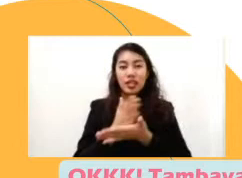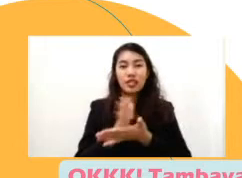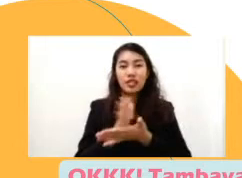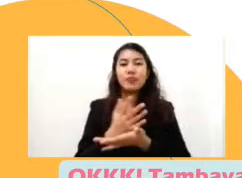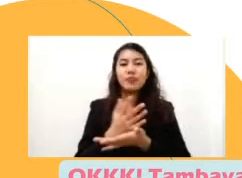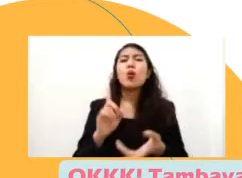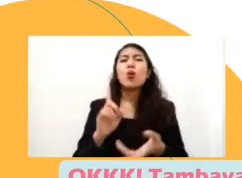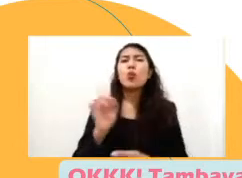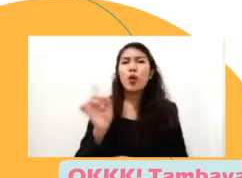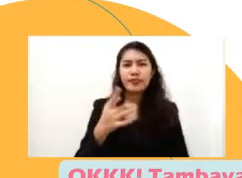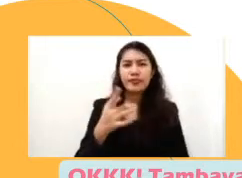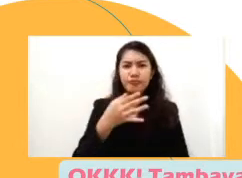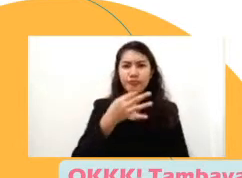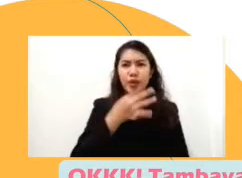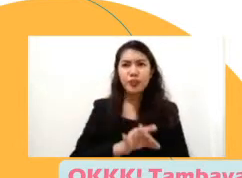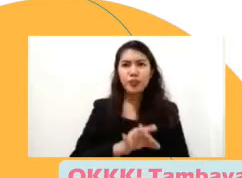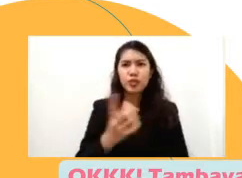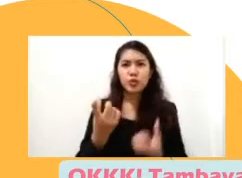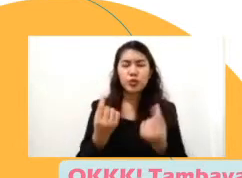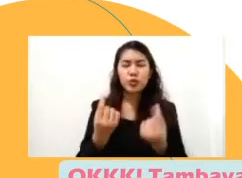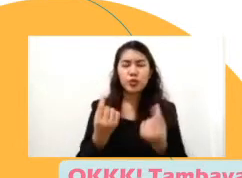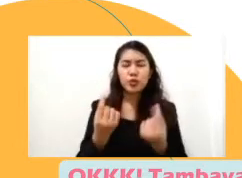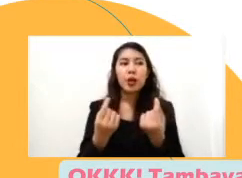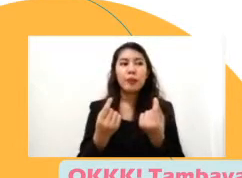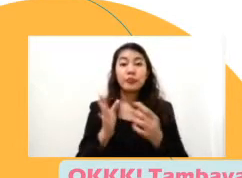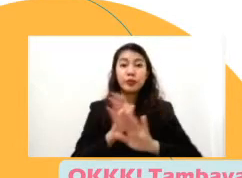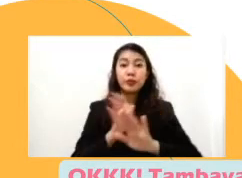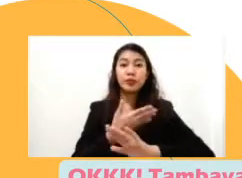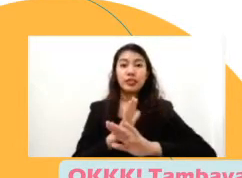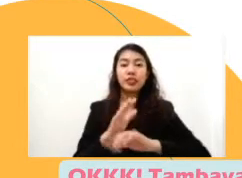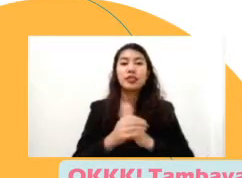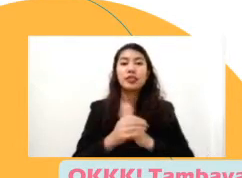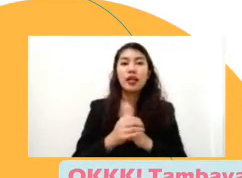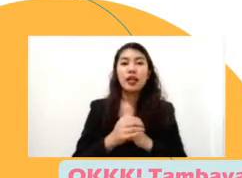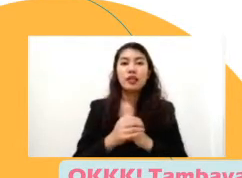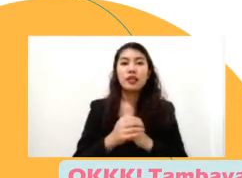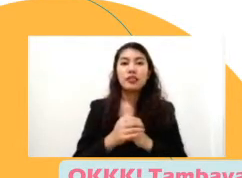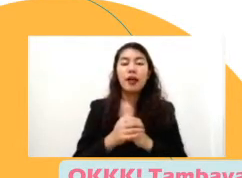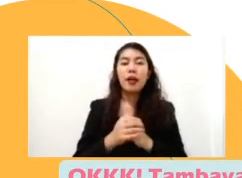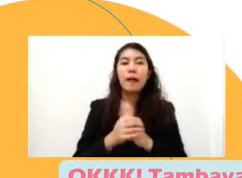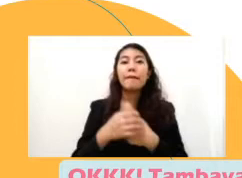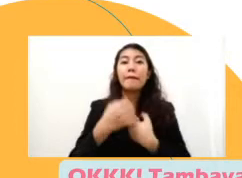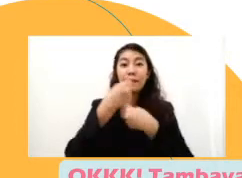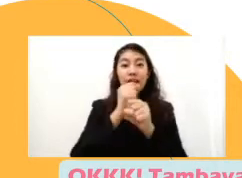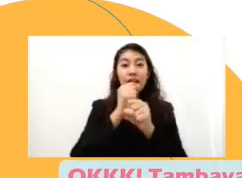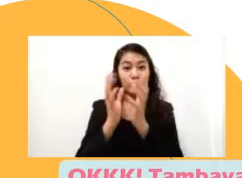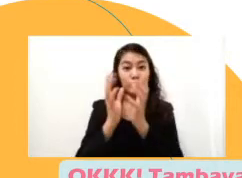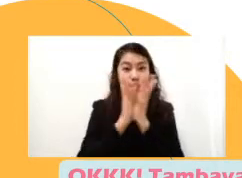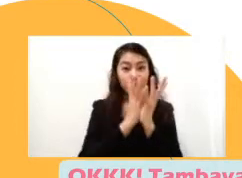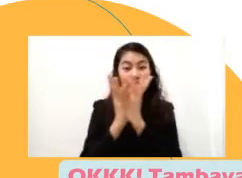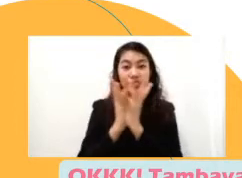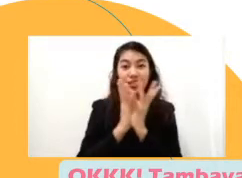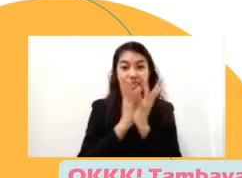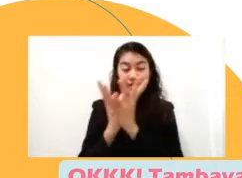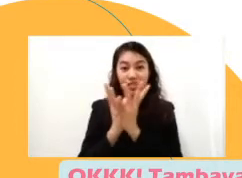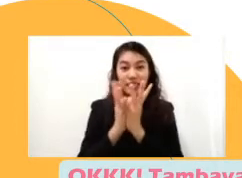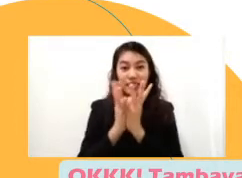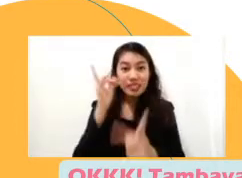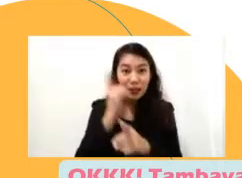ay nagke-create siya ng komunidad. Yes? Yes!